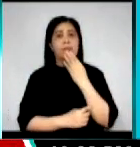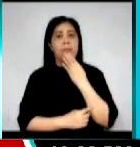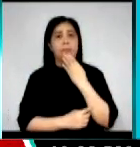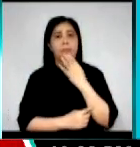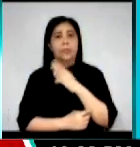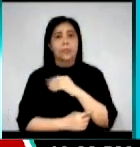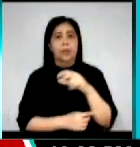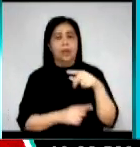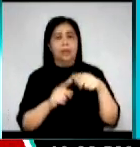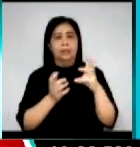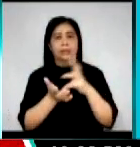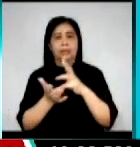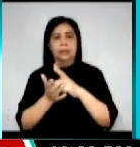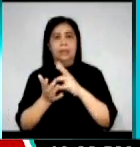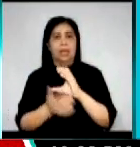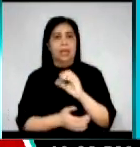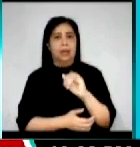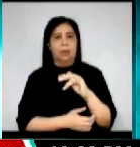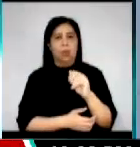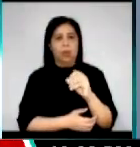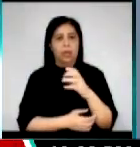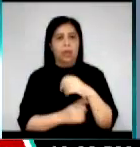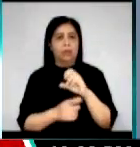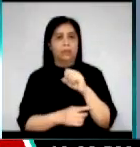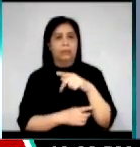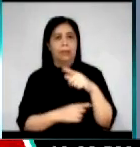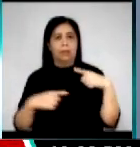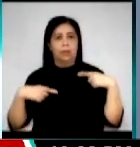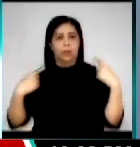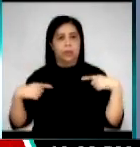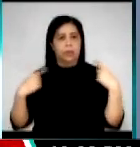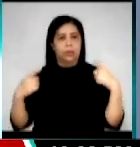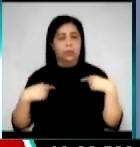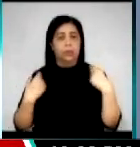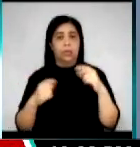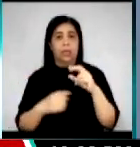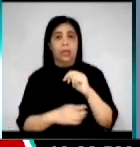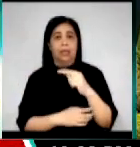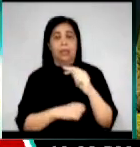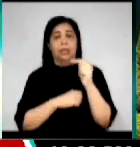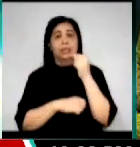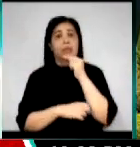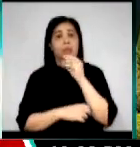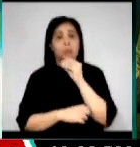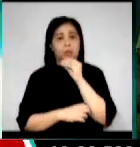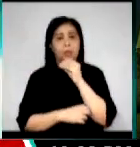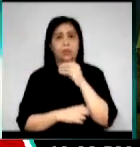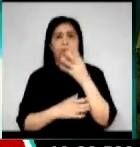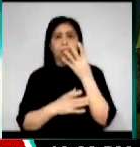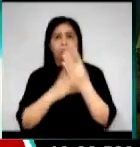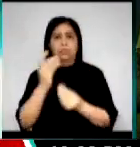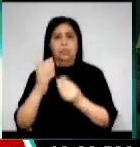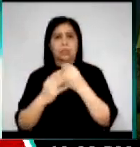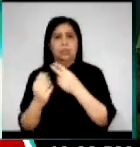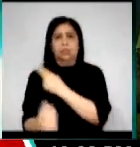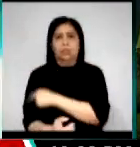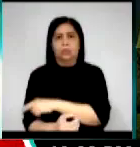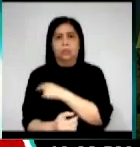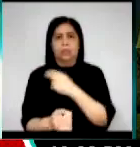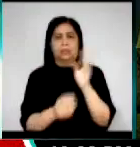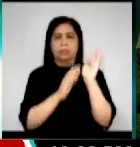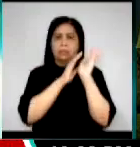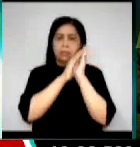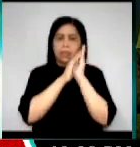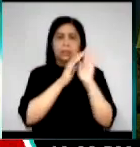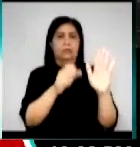lungsod sa Cabuyao at San Pablo sa Laguna. Sa Negros Oriental, nagkakaubusan na ng hospital beds. Punuan na rin